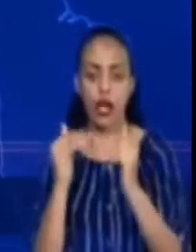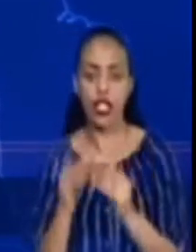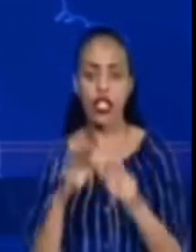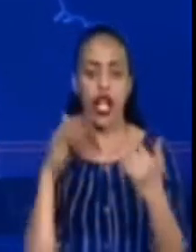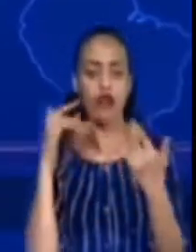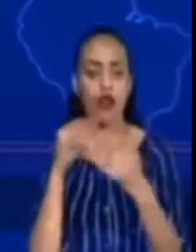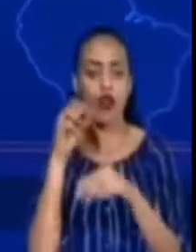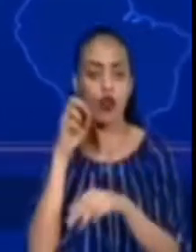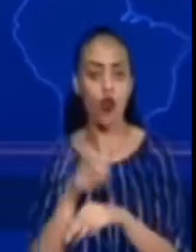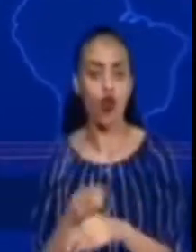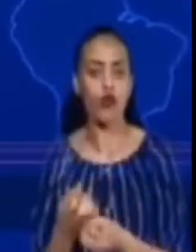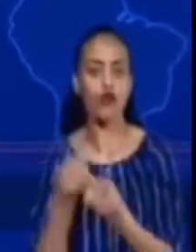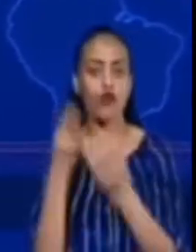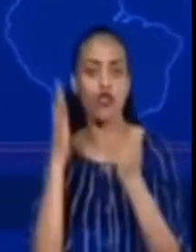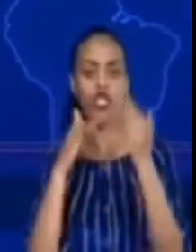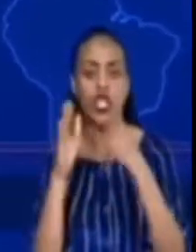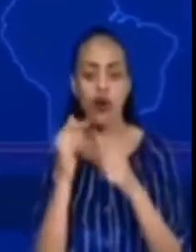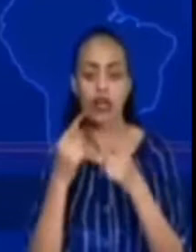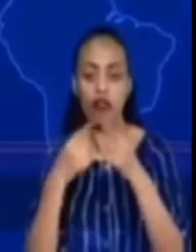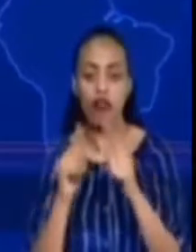ሰው ነው